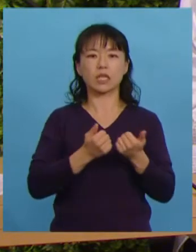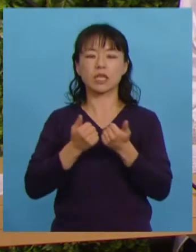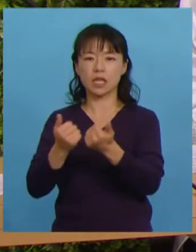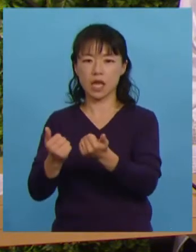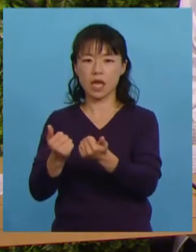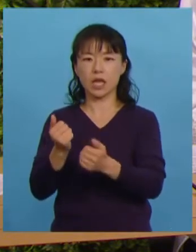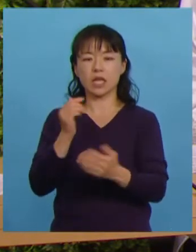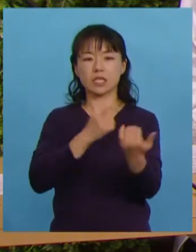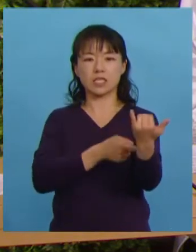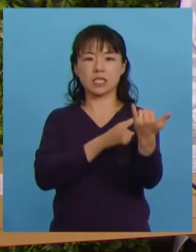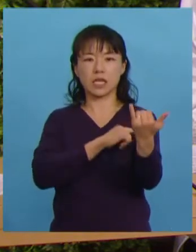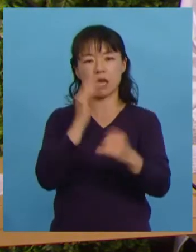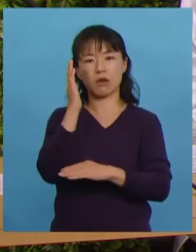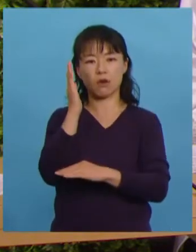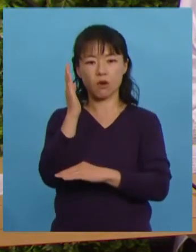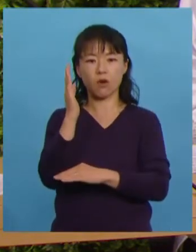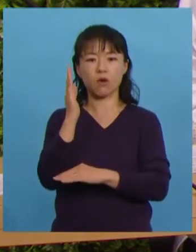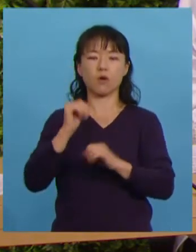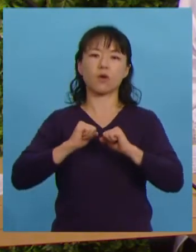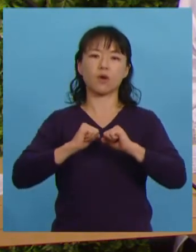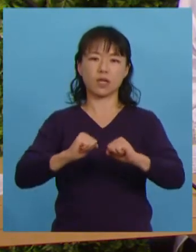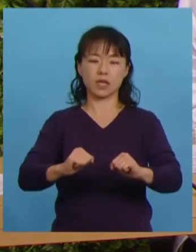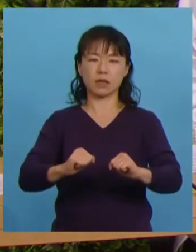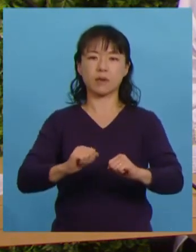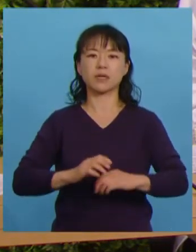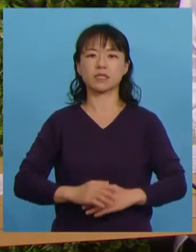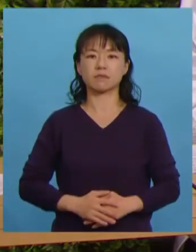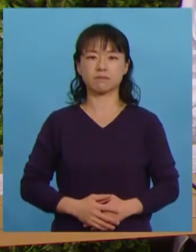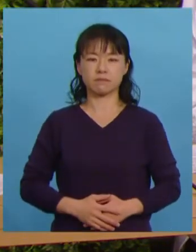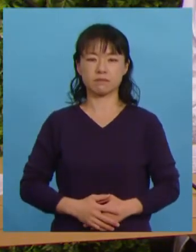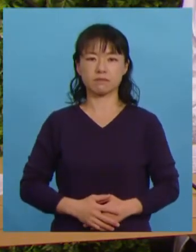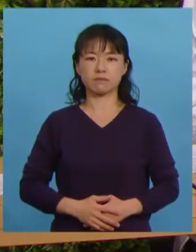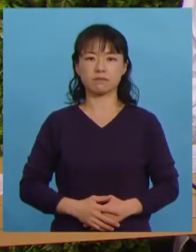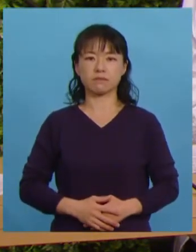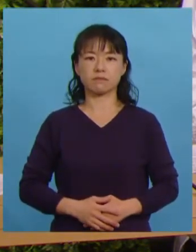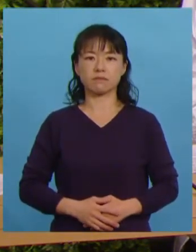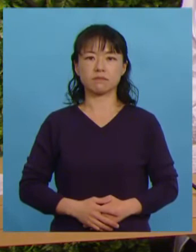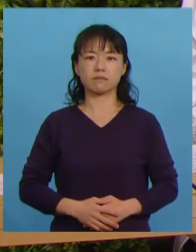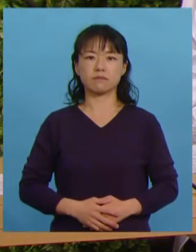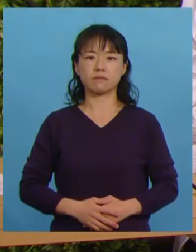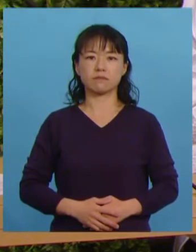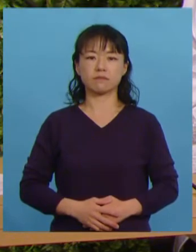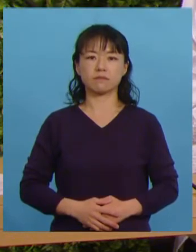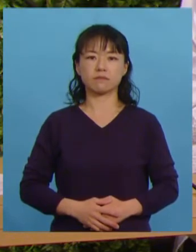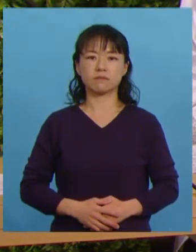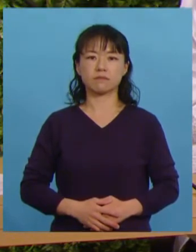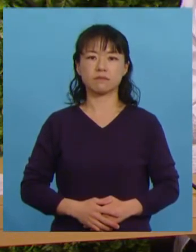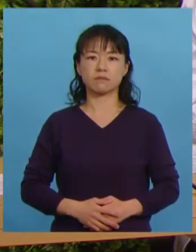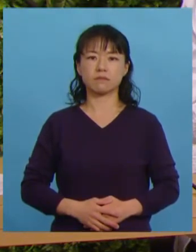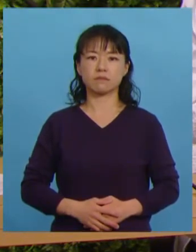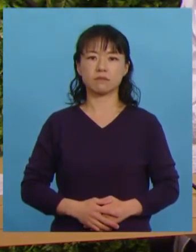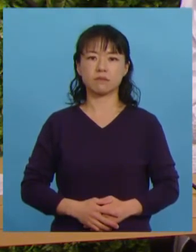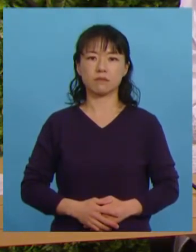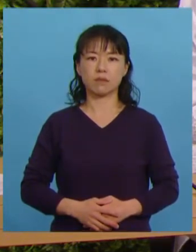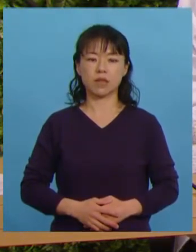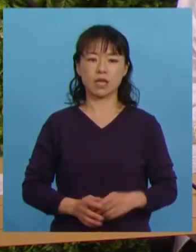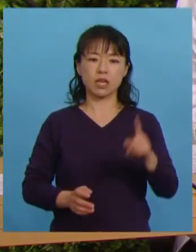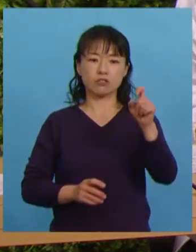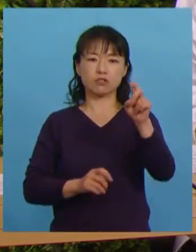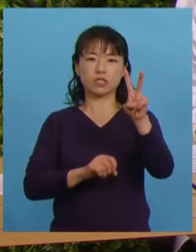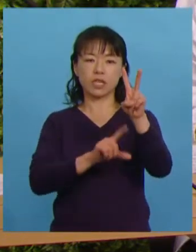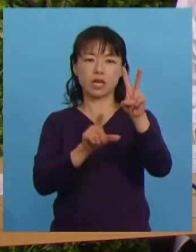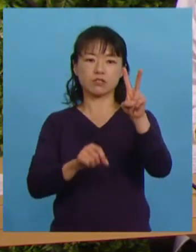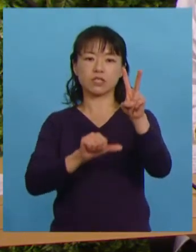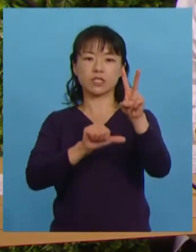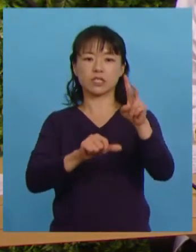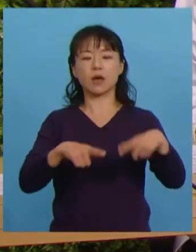教室を行ったり、社会福祉施設を訪問するなど毎年さまざまな啓発活動を行っています。 なるほど。 また12月5